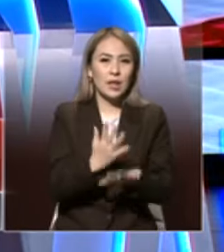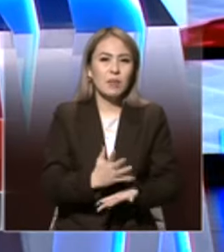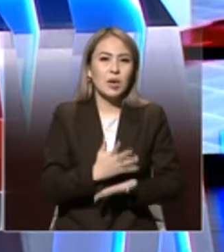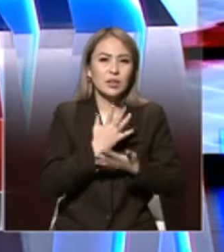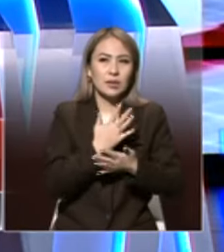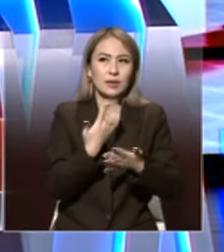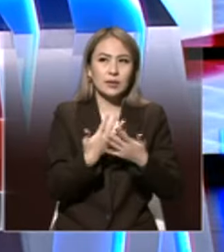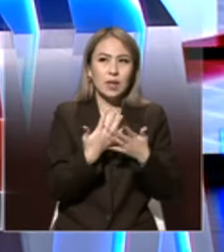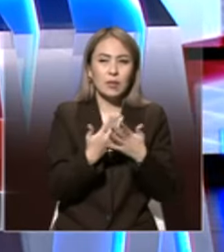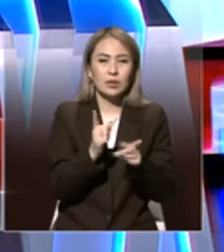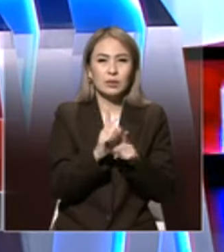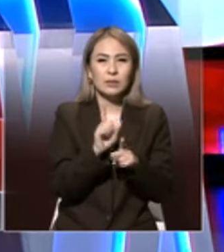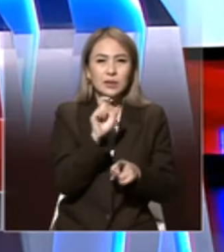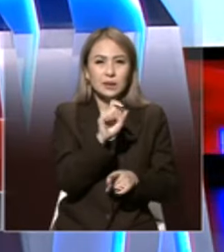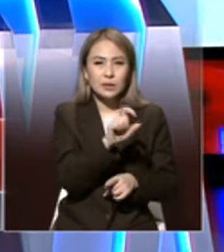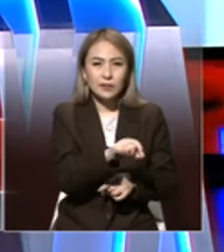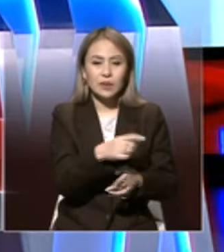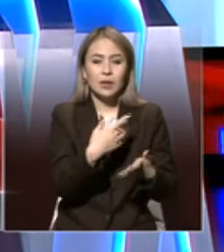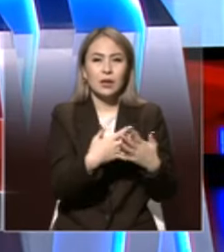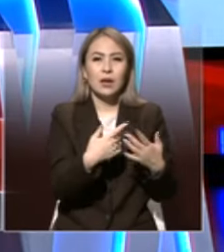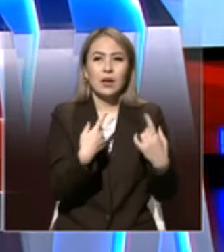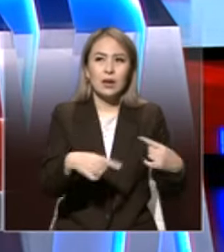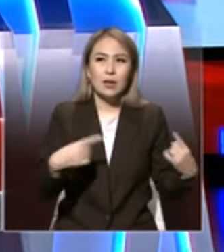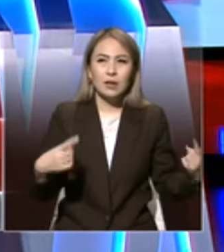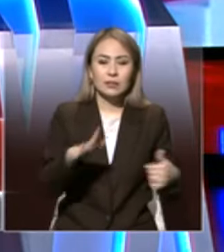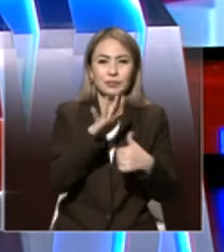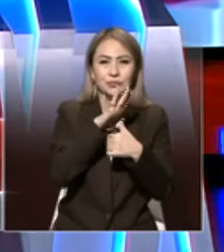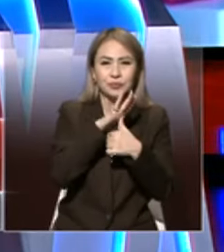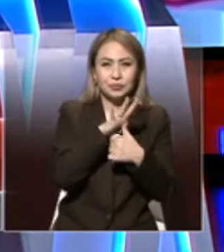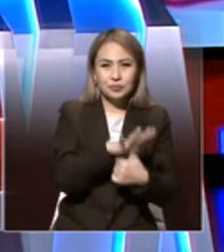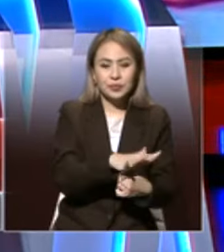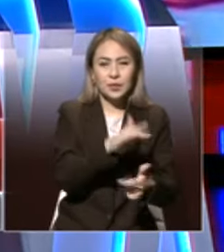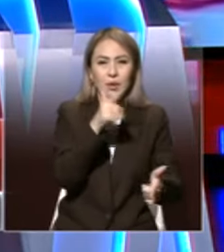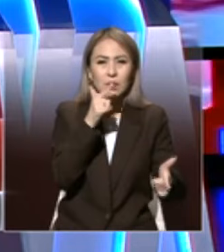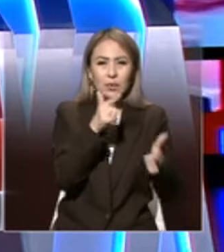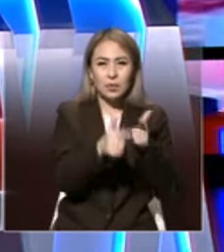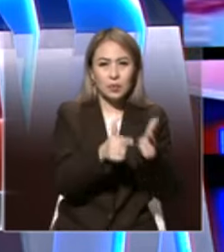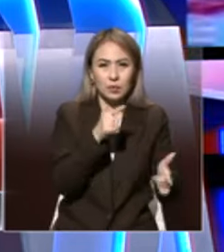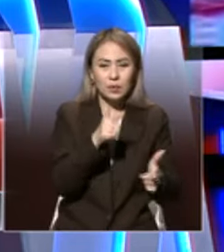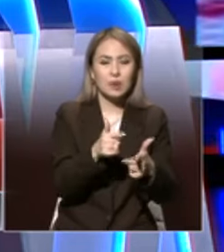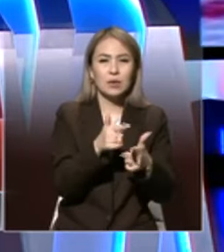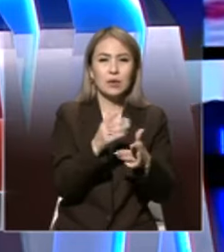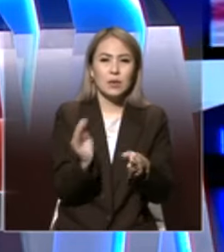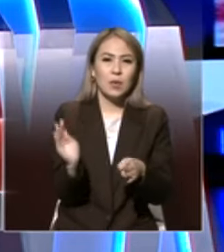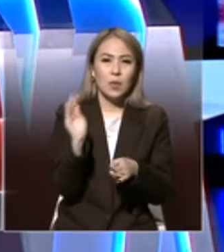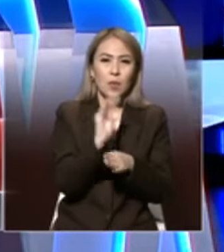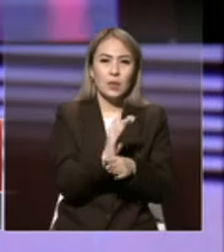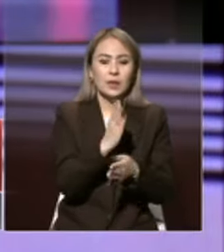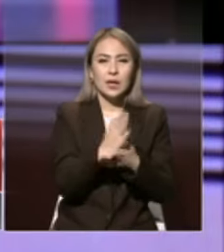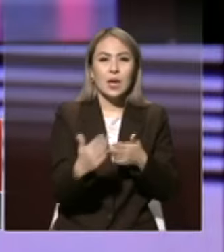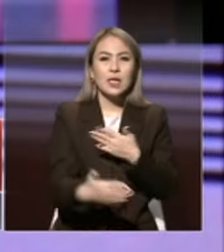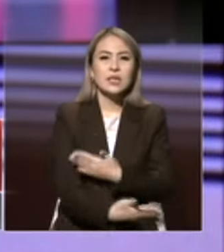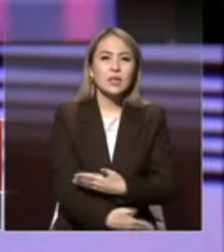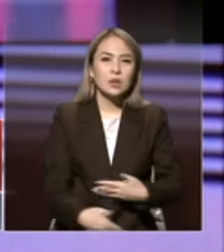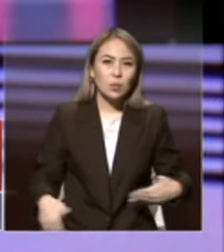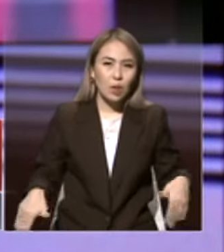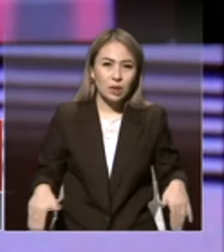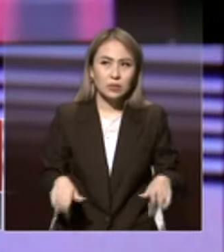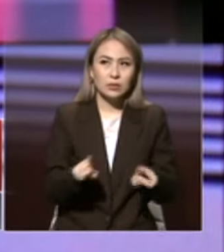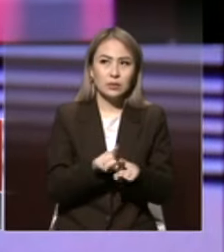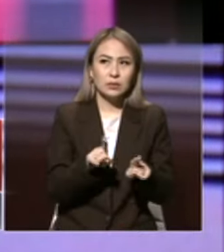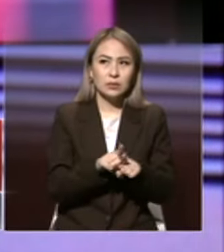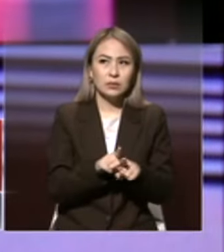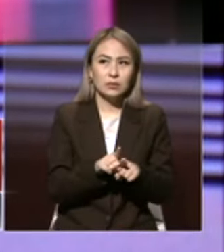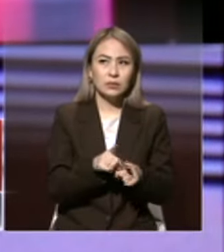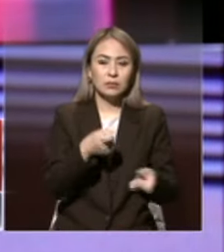болуы мүмкін, намысына тию, кемсіту, ол адамды келемеждеу. Оған қоса бізде сексуалдық бар. Ол еркінен тыс